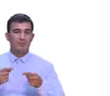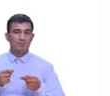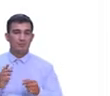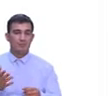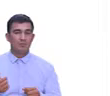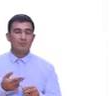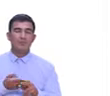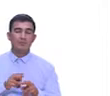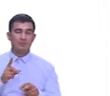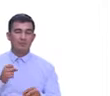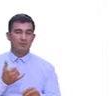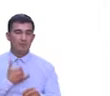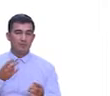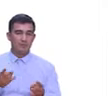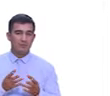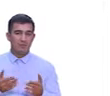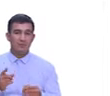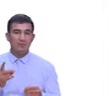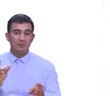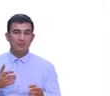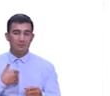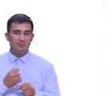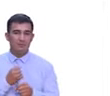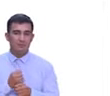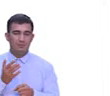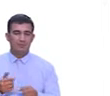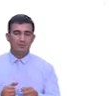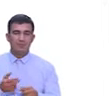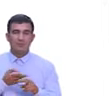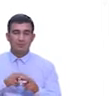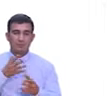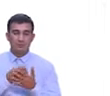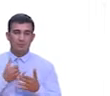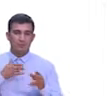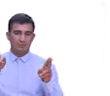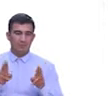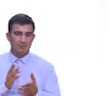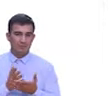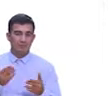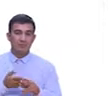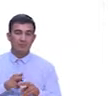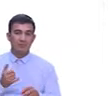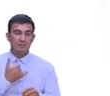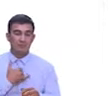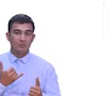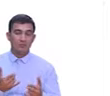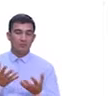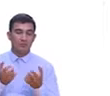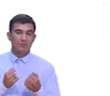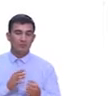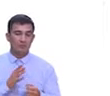kerak. Uning uchun biz nimadan foydalanamiz? Mana qarang, qoida bo'yicha. Demak, biz